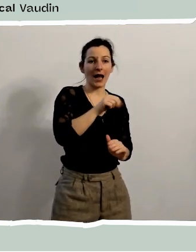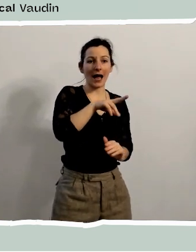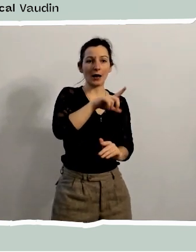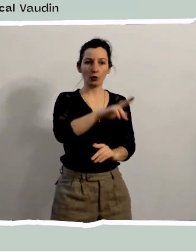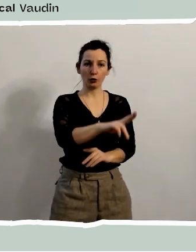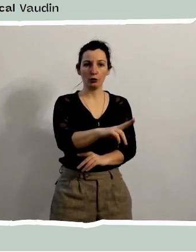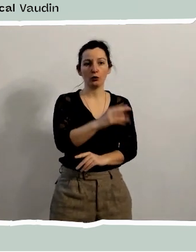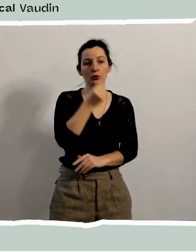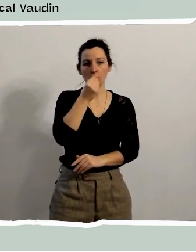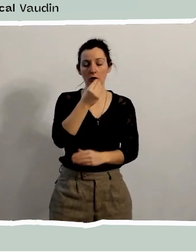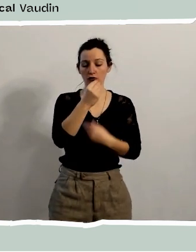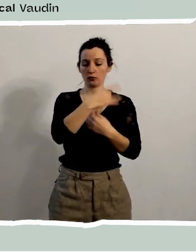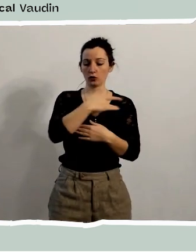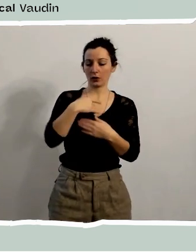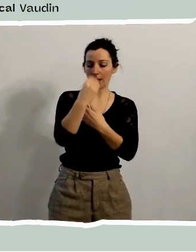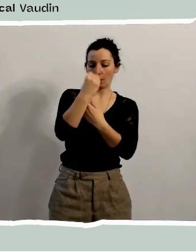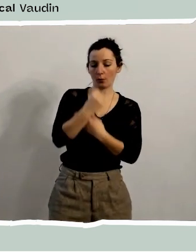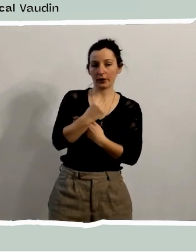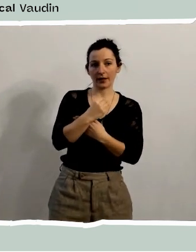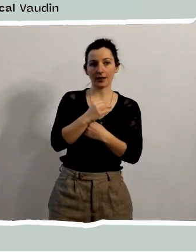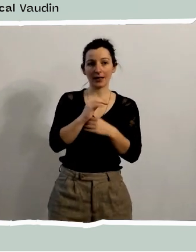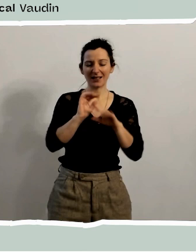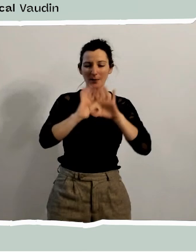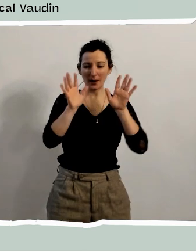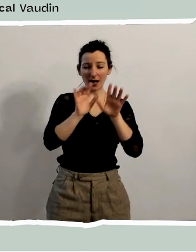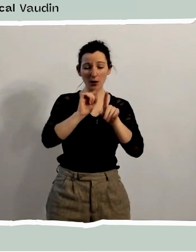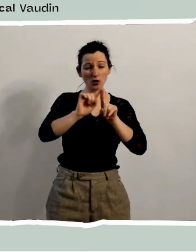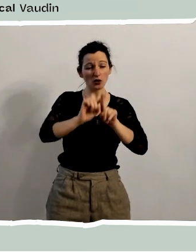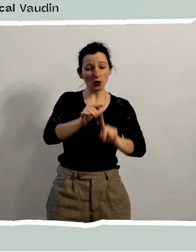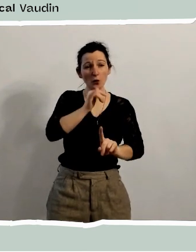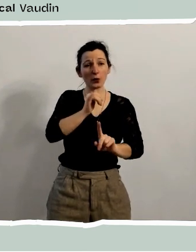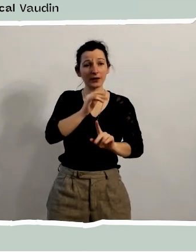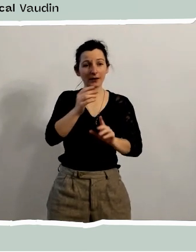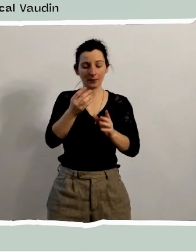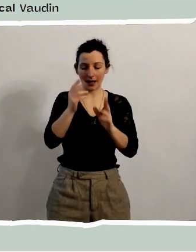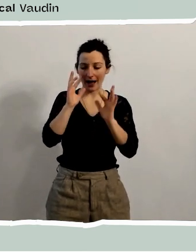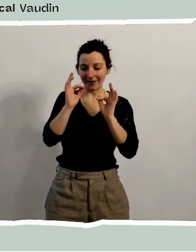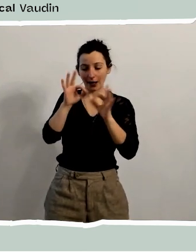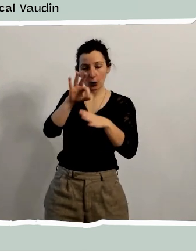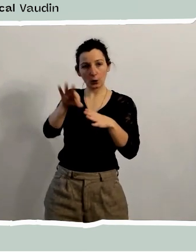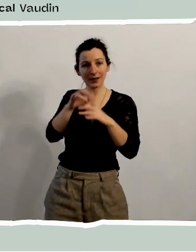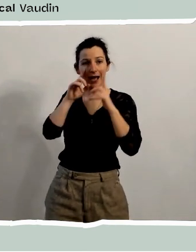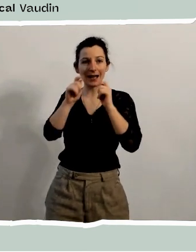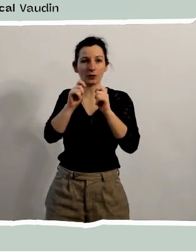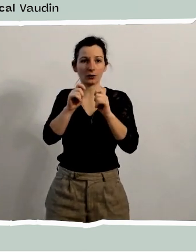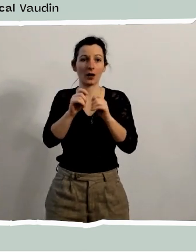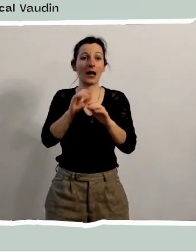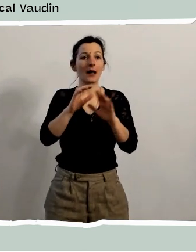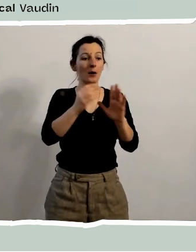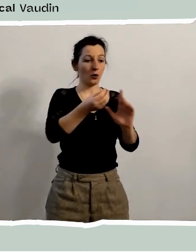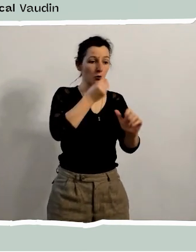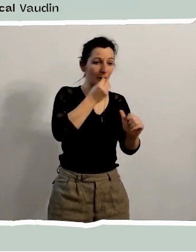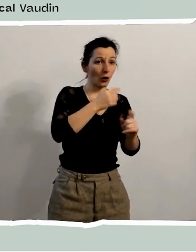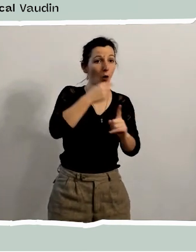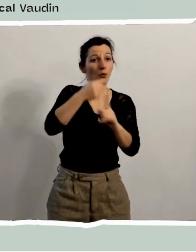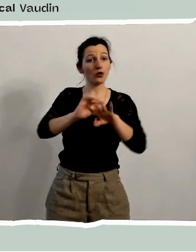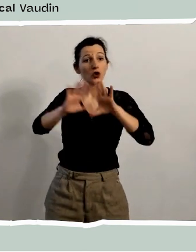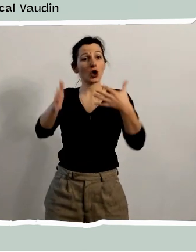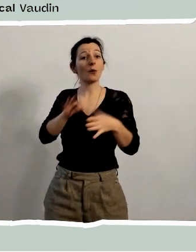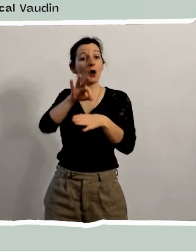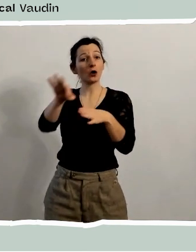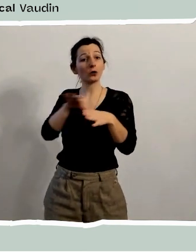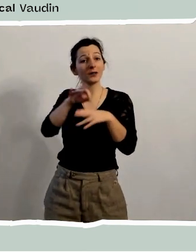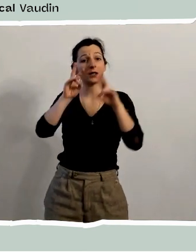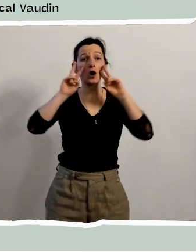pour notre santé. Donc vraiment faire attention à la cuisine, pas l'alimentation, mais la cuisine de